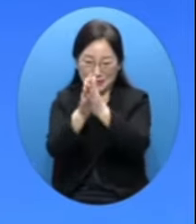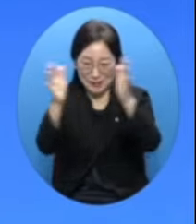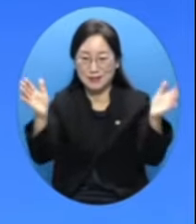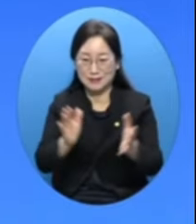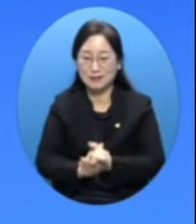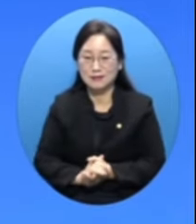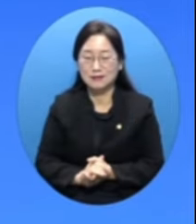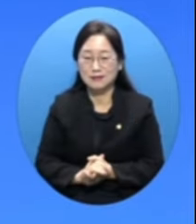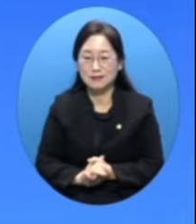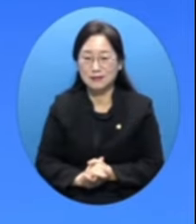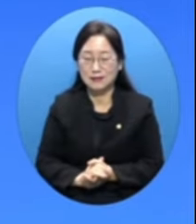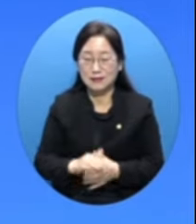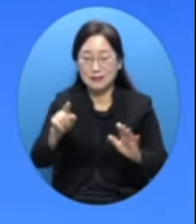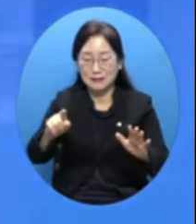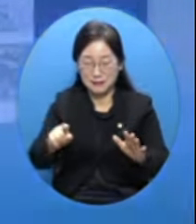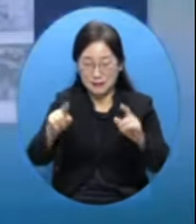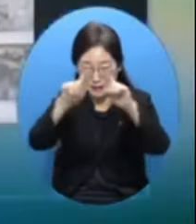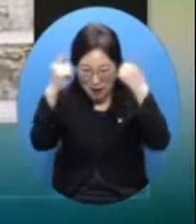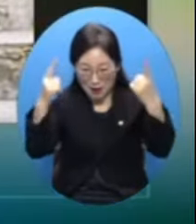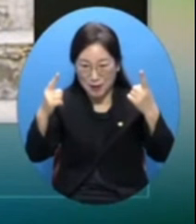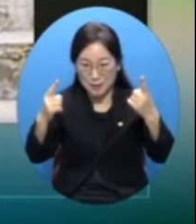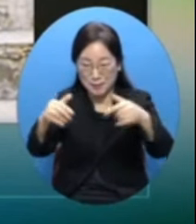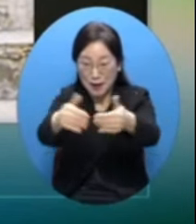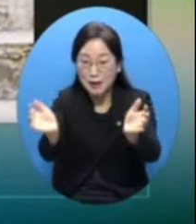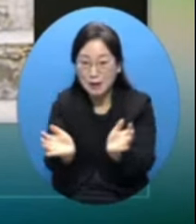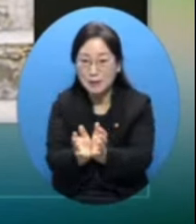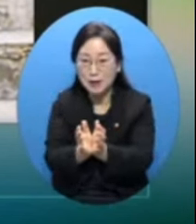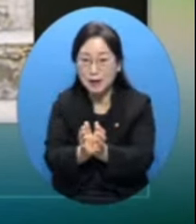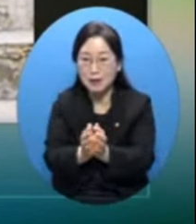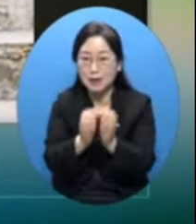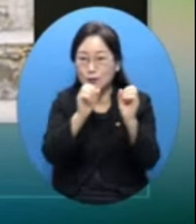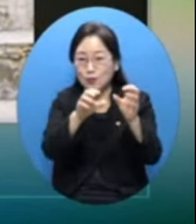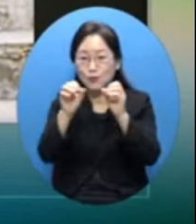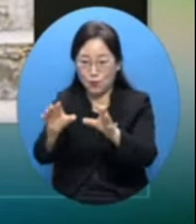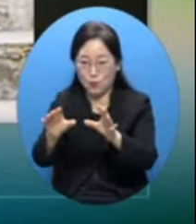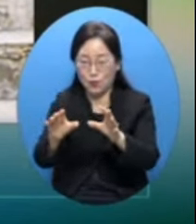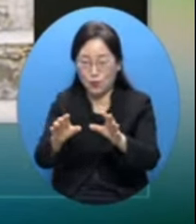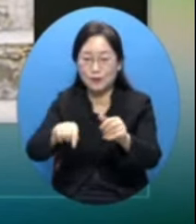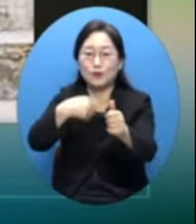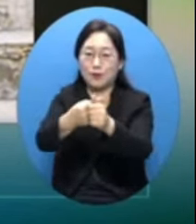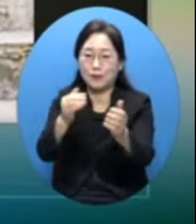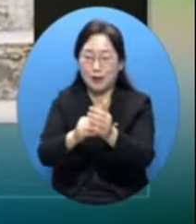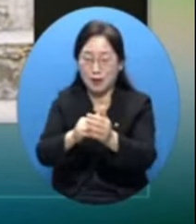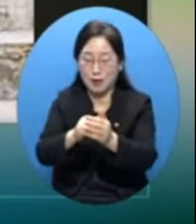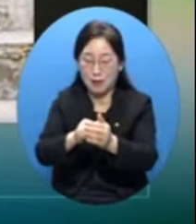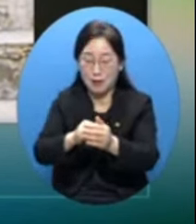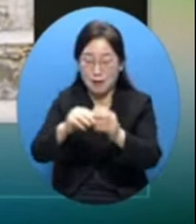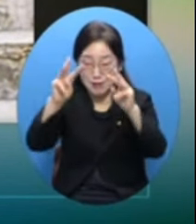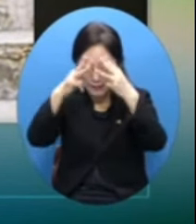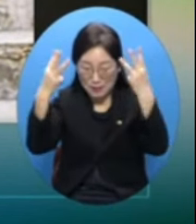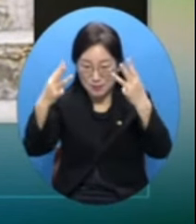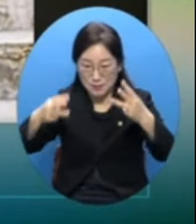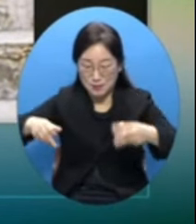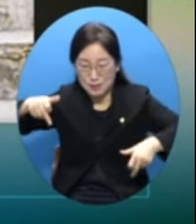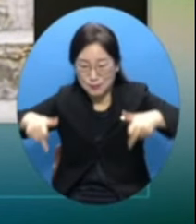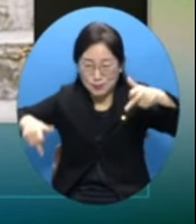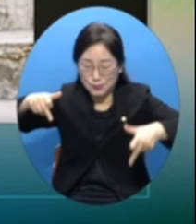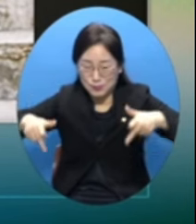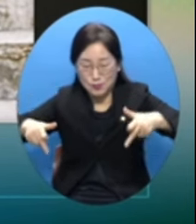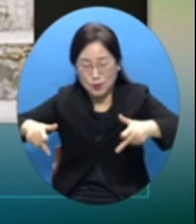그리고 캠퍼스 선교단에 활동하면서 신앙을 키워나갔습니다. 대학교 3학년 때 목발을 짚고 무거운 가방을 맨 채 많이 걷다